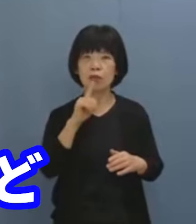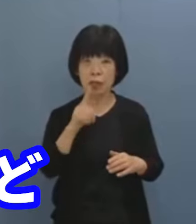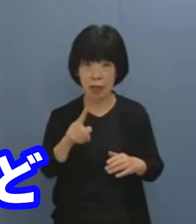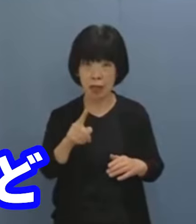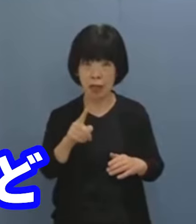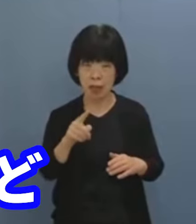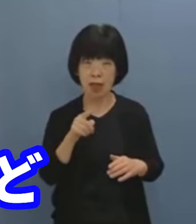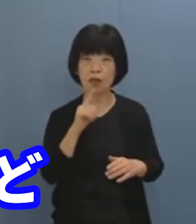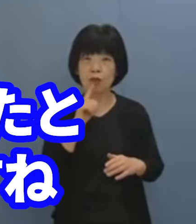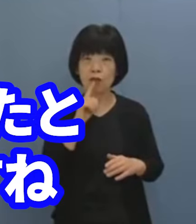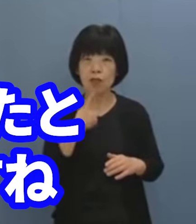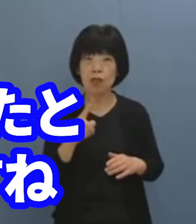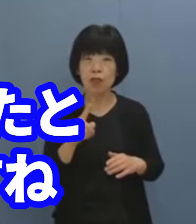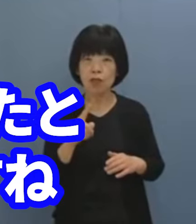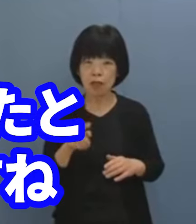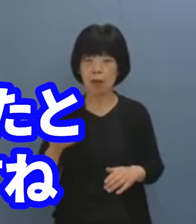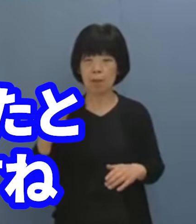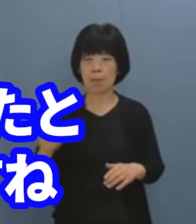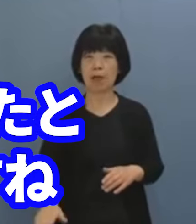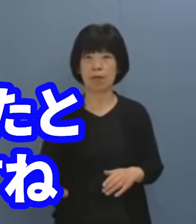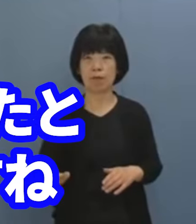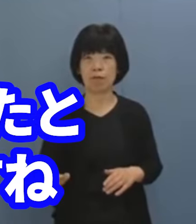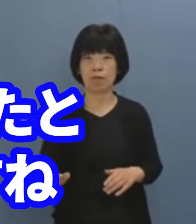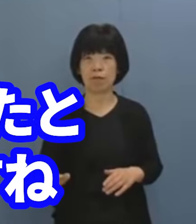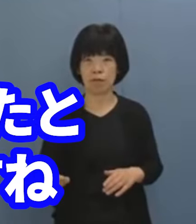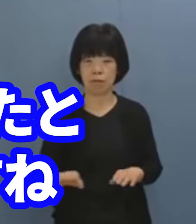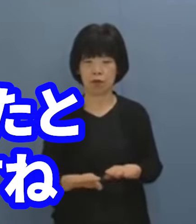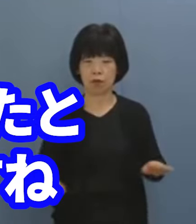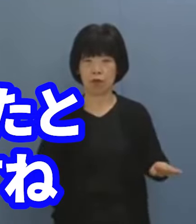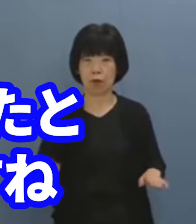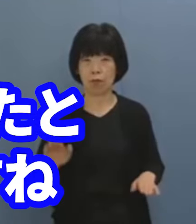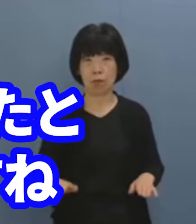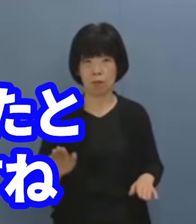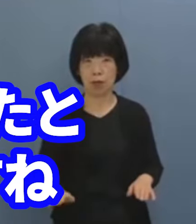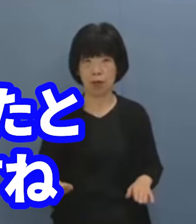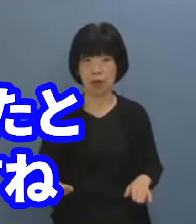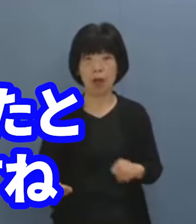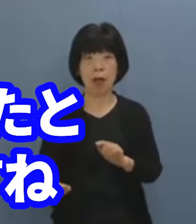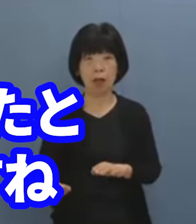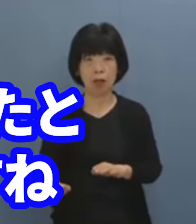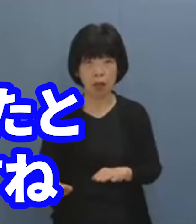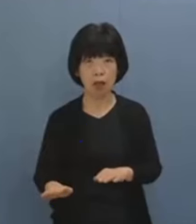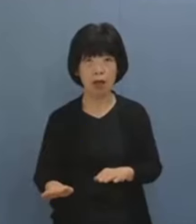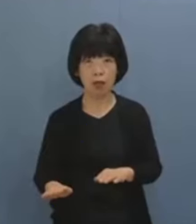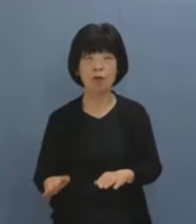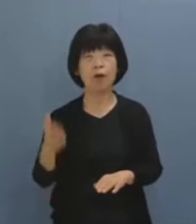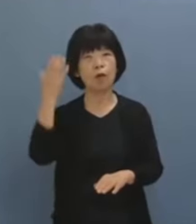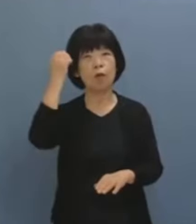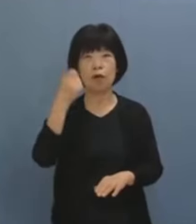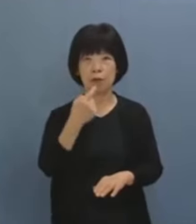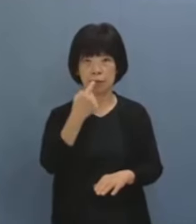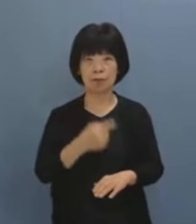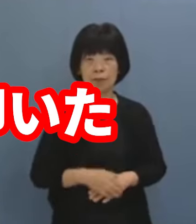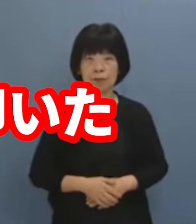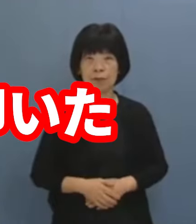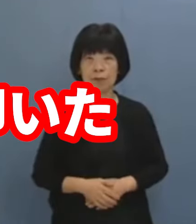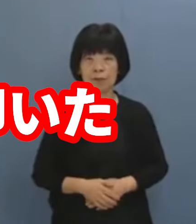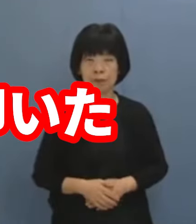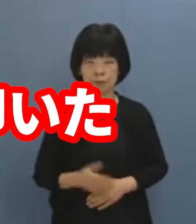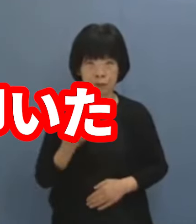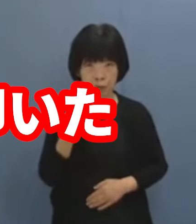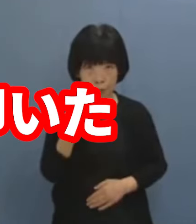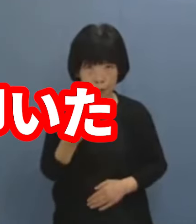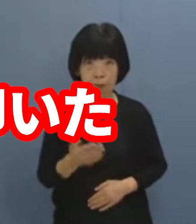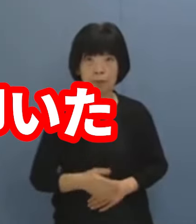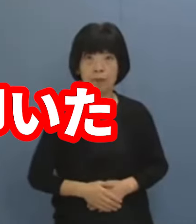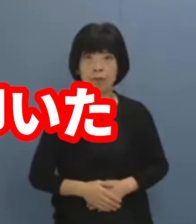不適切だったんですけど、まあ、机をこうパッと叩いてしまったということは記憶してますね。 分かりました。まあ、その今おっしゃってい